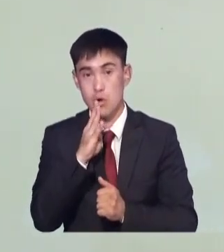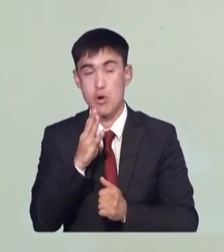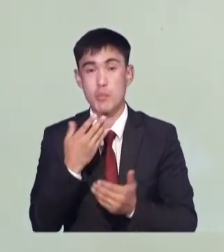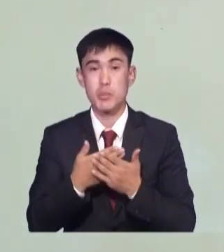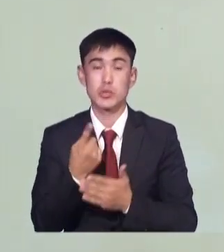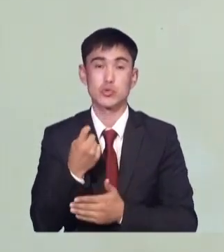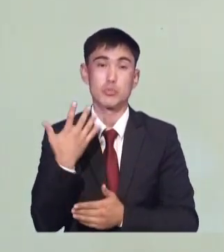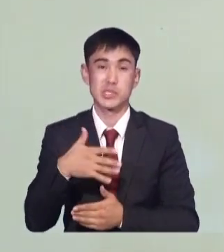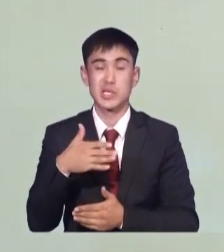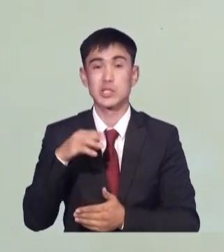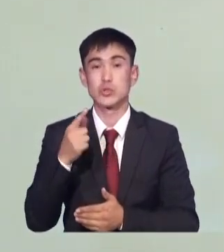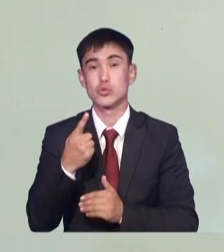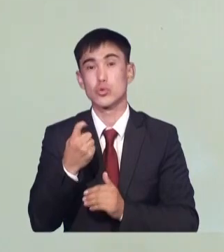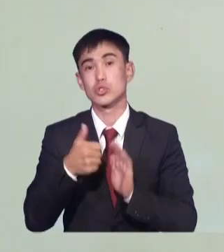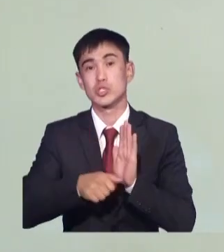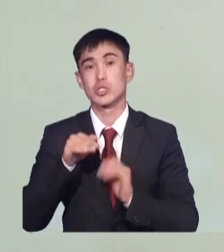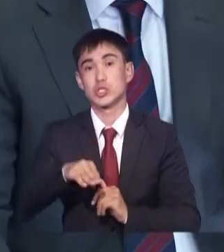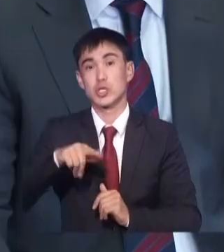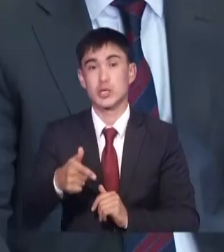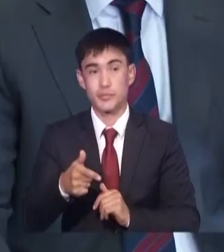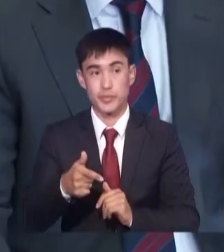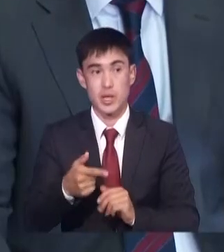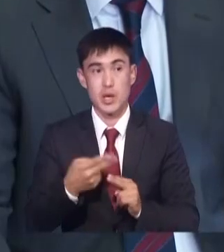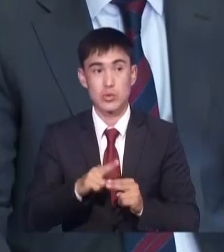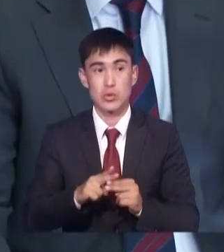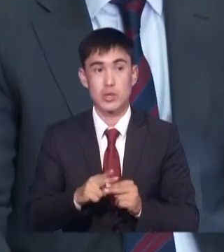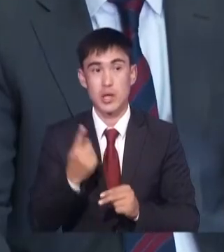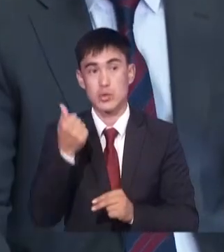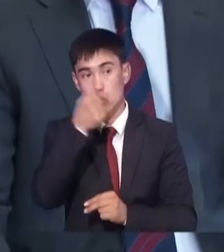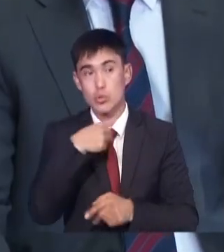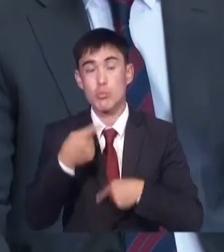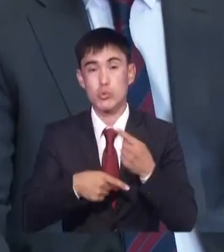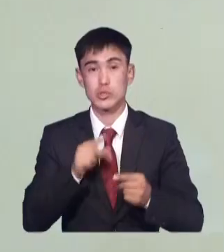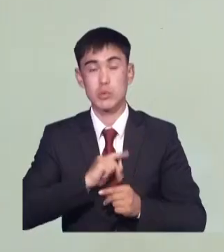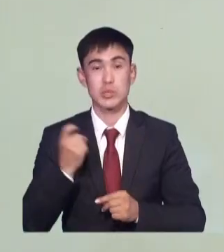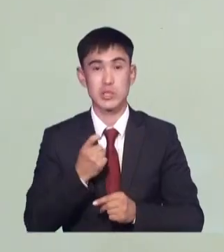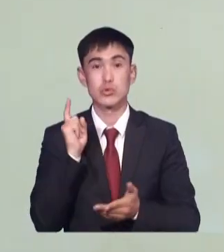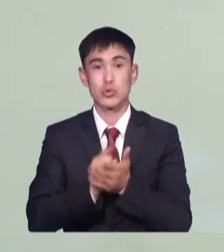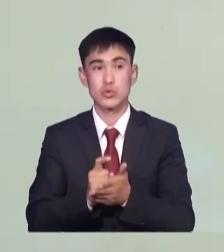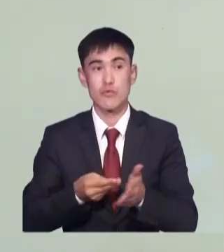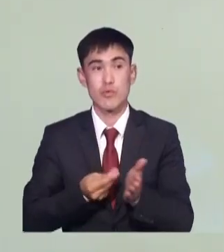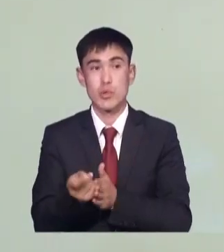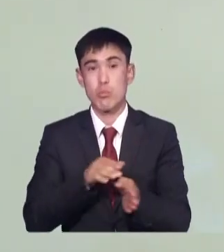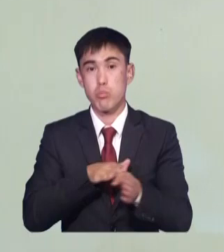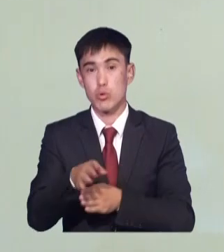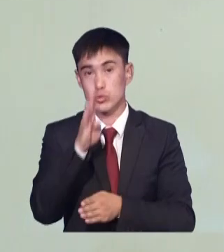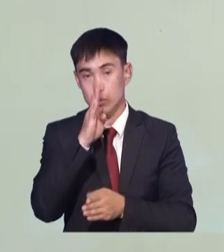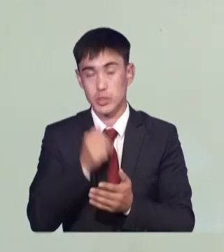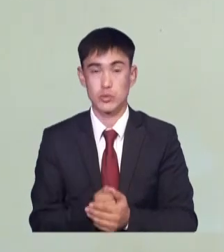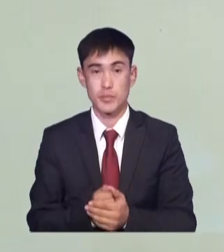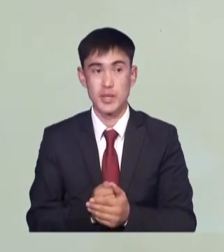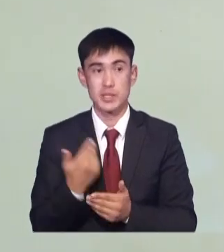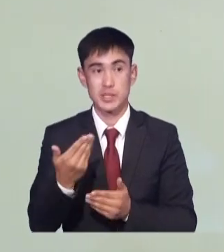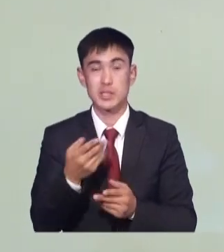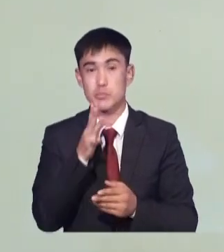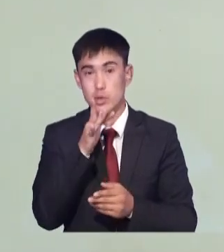примерно 150-160 тысяч тенге. Но это только на год. После работодатель должен будет выплачивать полную заработную плату. За